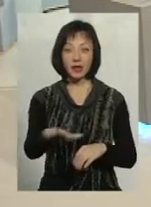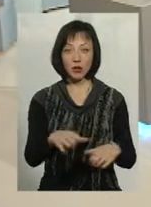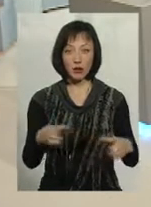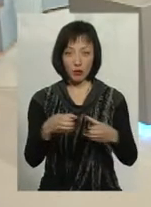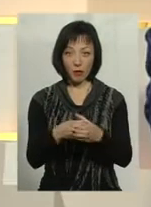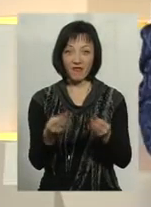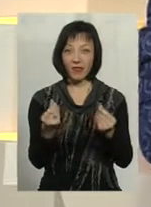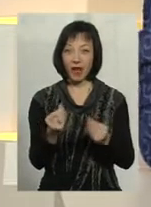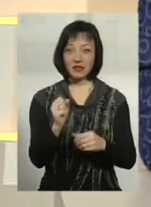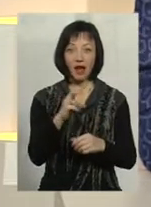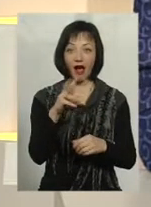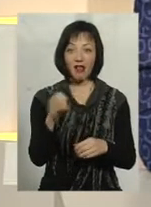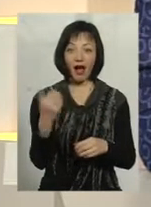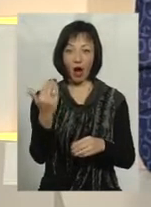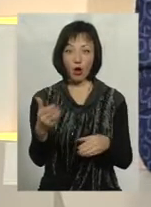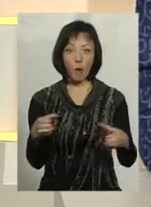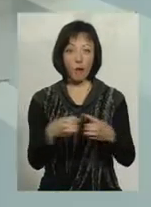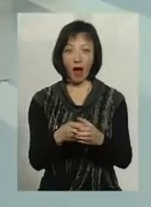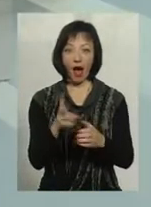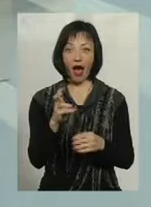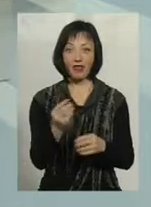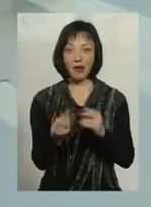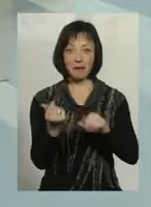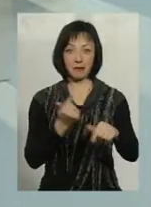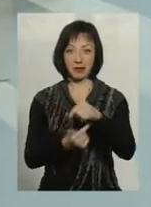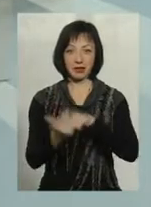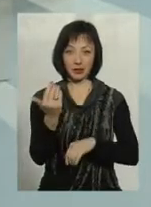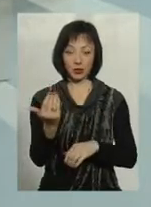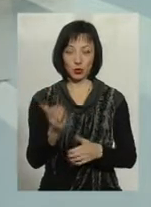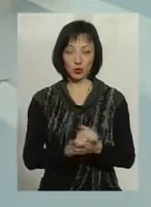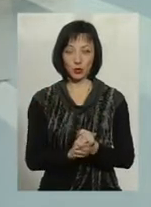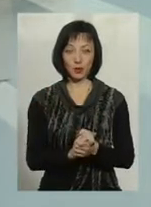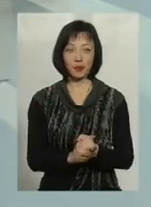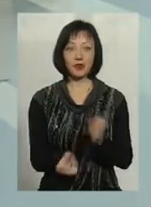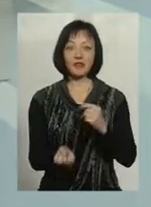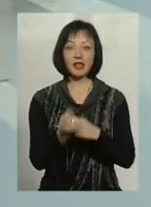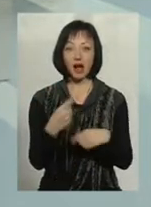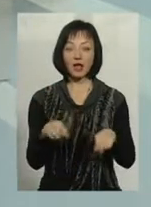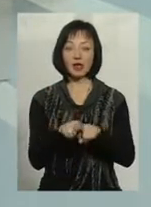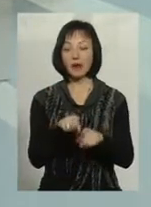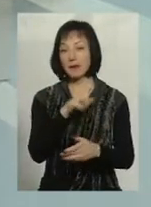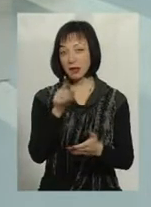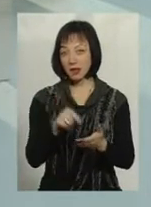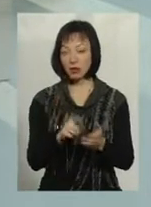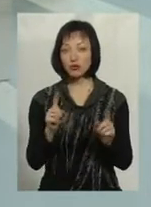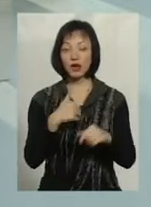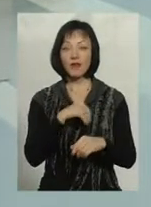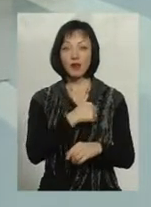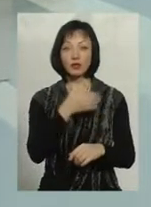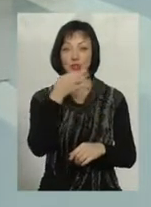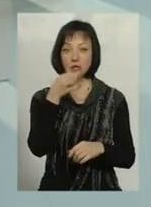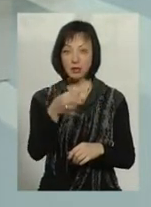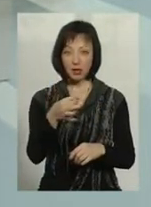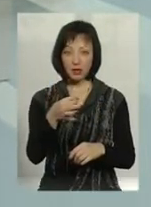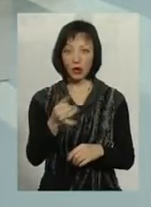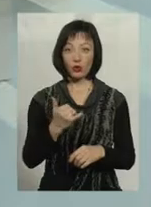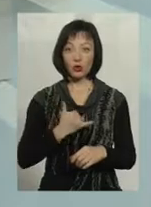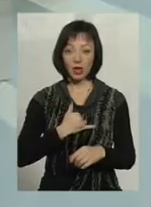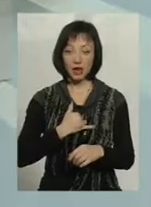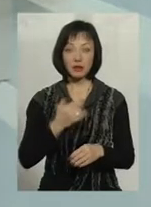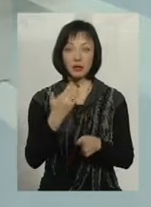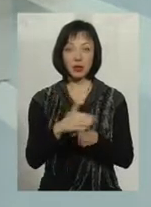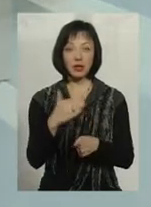так і бізнесом разом з перевіряючими органами. На жаль, сьогодні з бізнесом ніхто перемовин не вів і не веде.